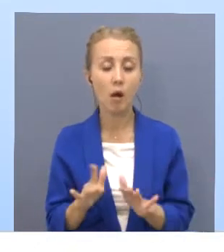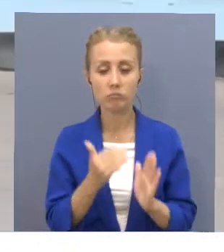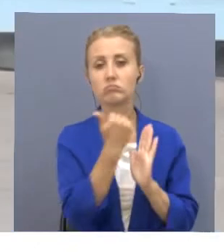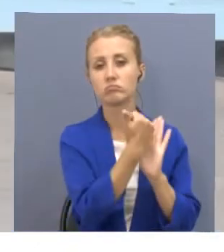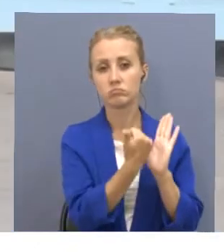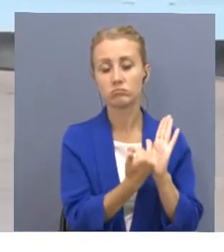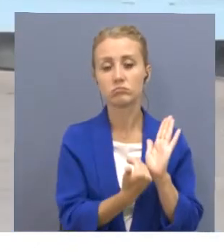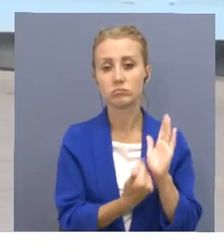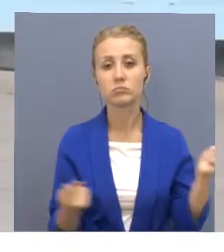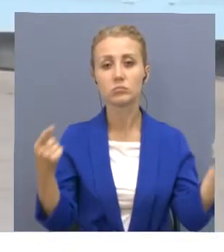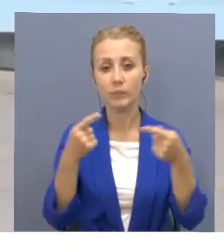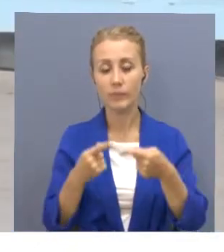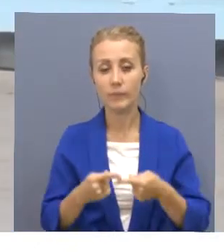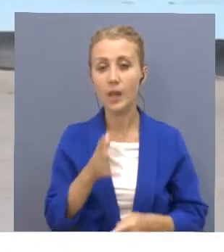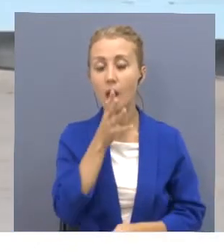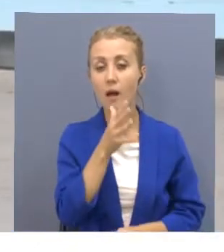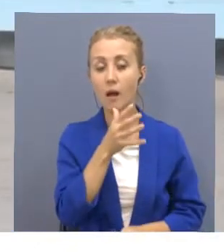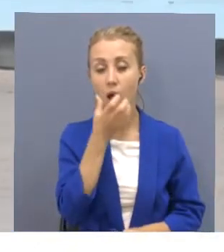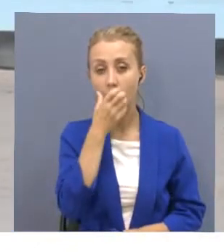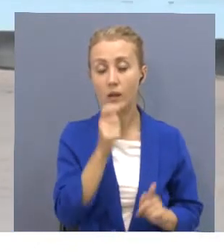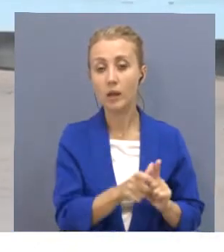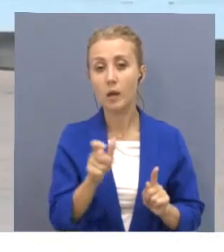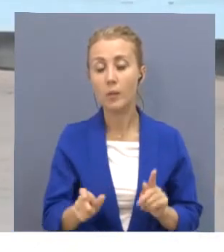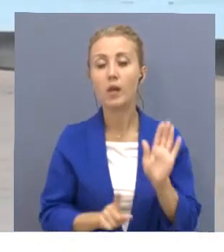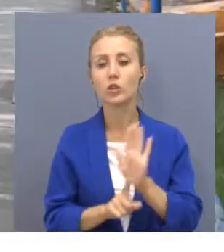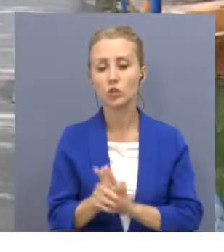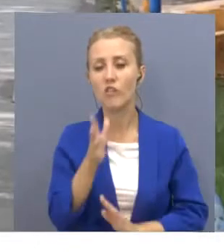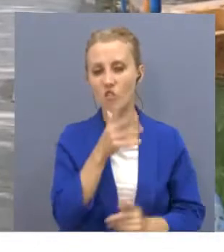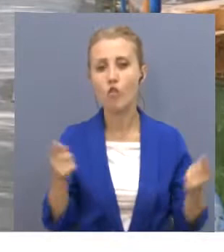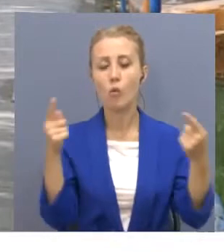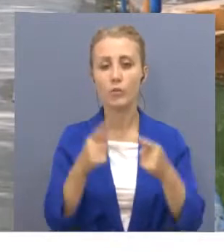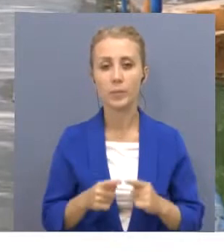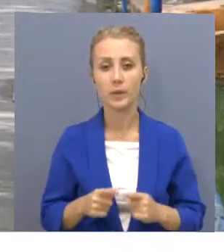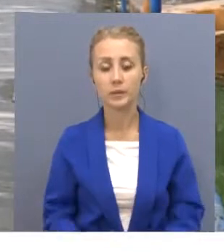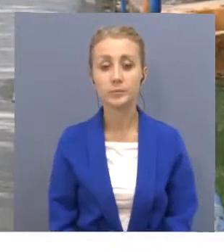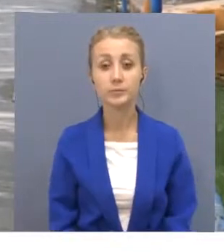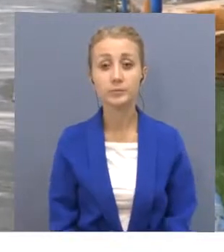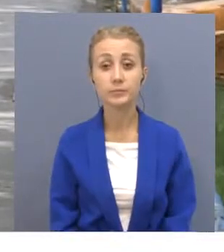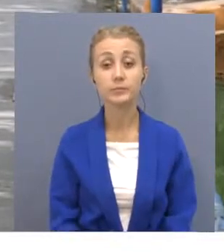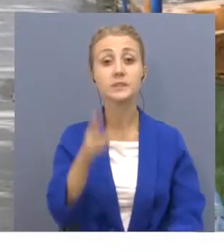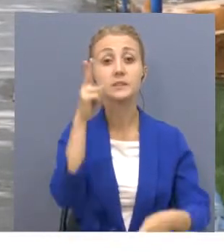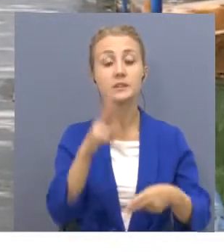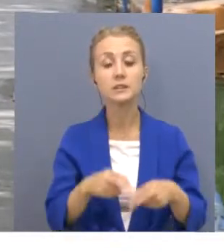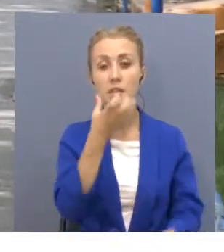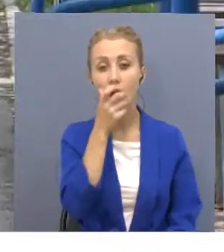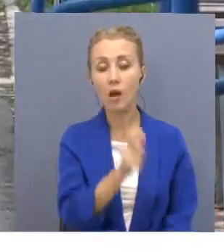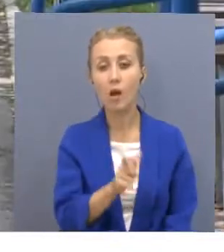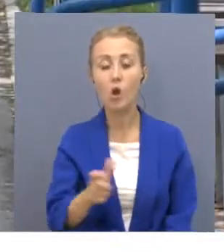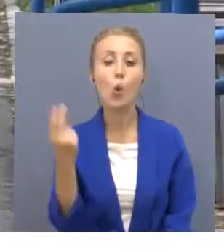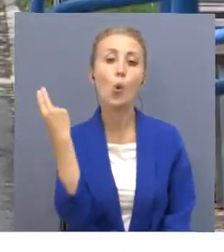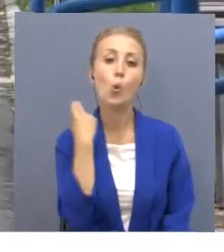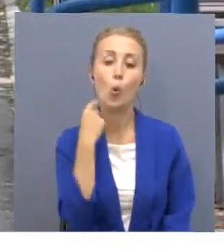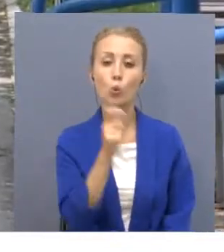графикам. Отопительный сезон в этом году начнется своевременно. На конец отопительного сезона задолженность